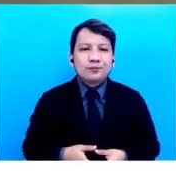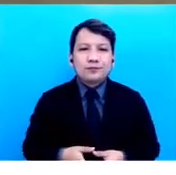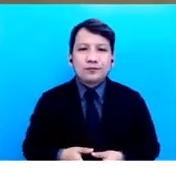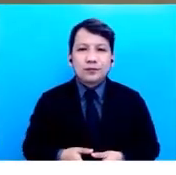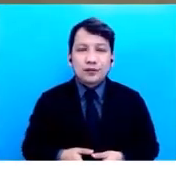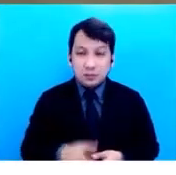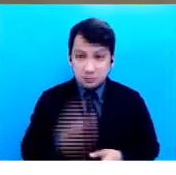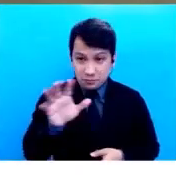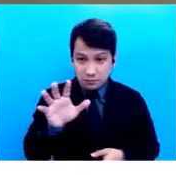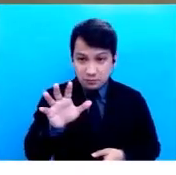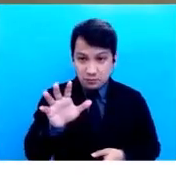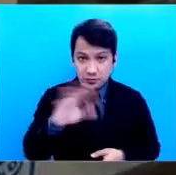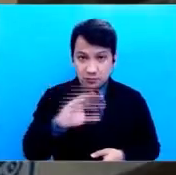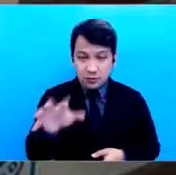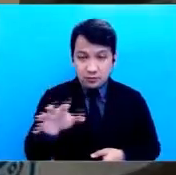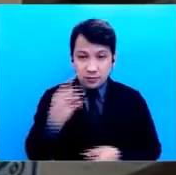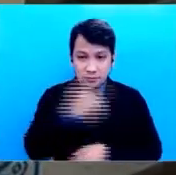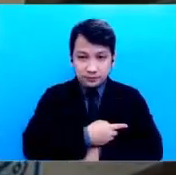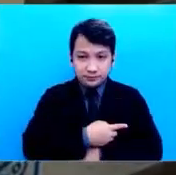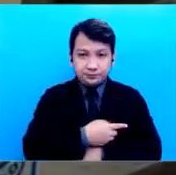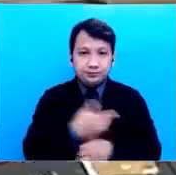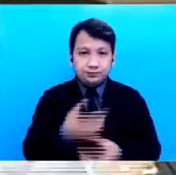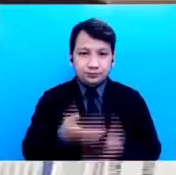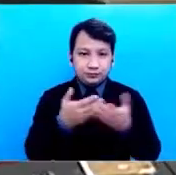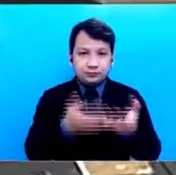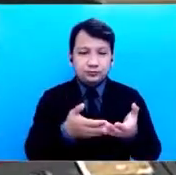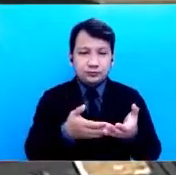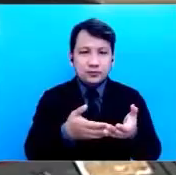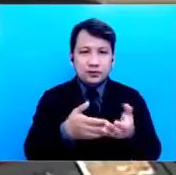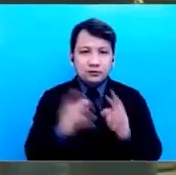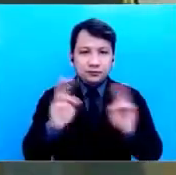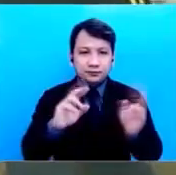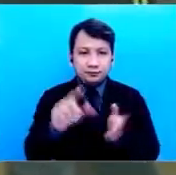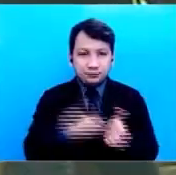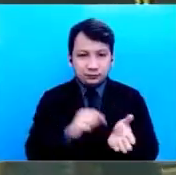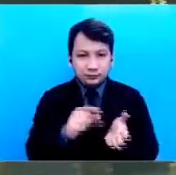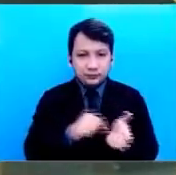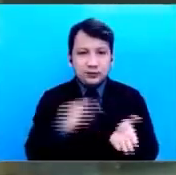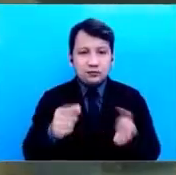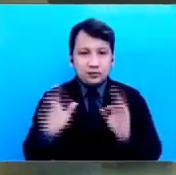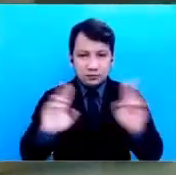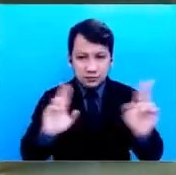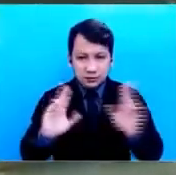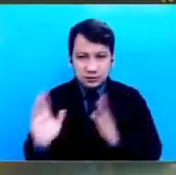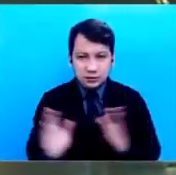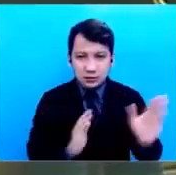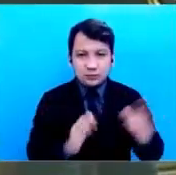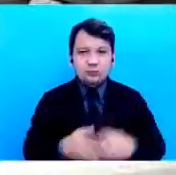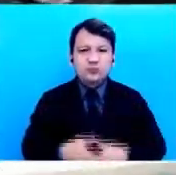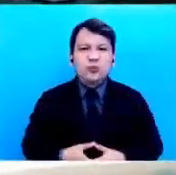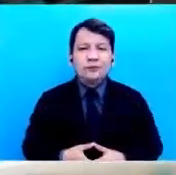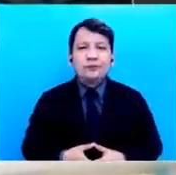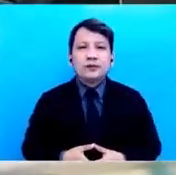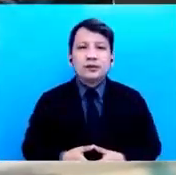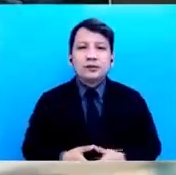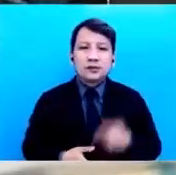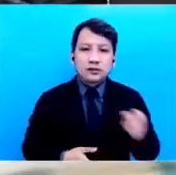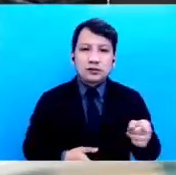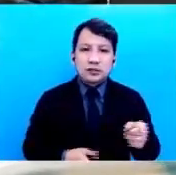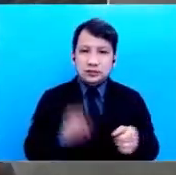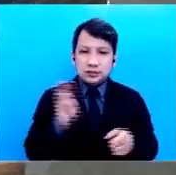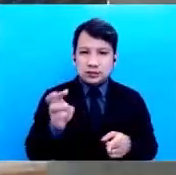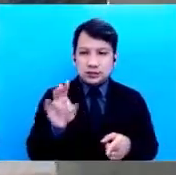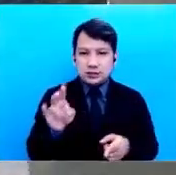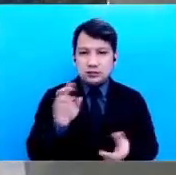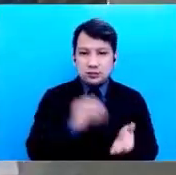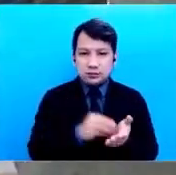55 araw bago ang eleksyon, puspusan pa rin paghanda ng COMELEC. Sa balota, halimbawa, nasa 67 million